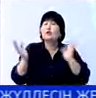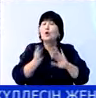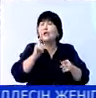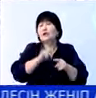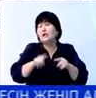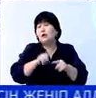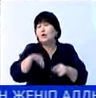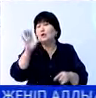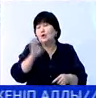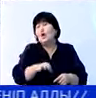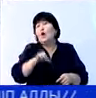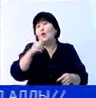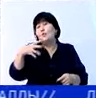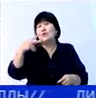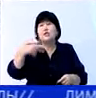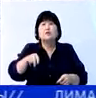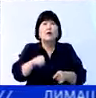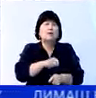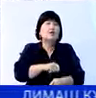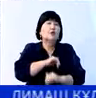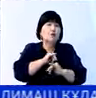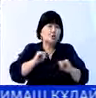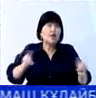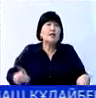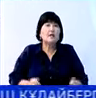жылдамдығы секундына 15-20 метрге дейін күшейеді.